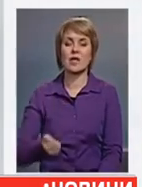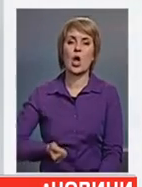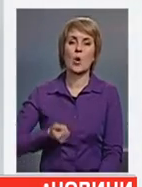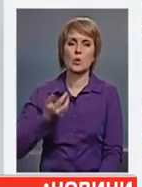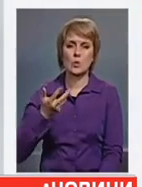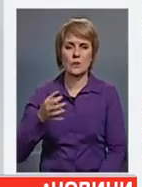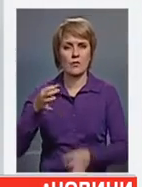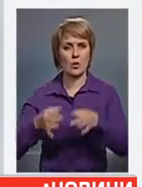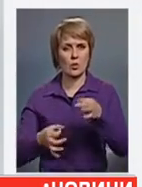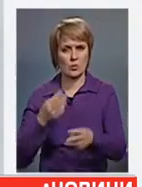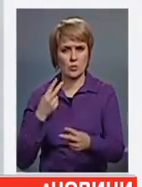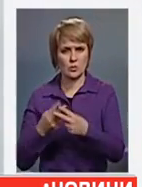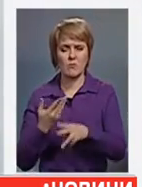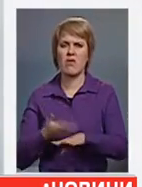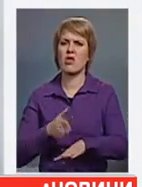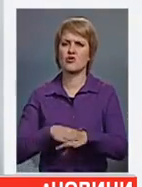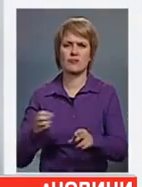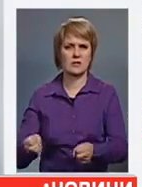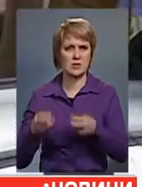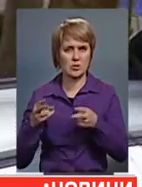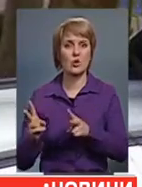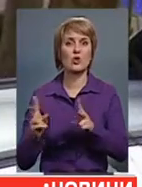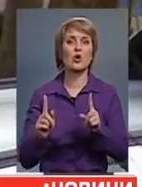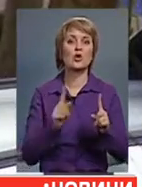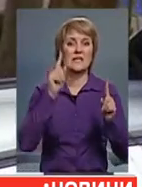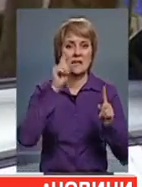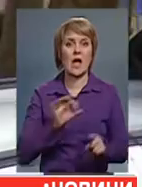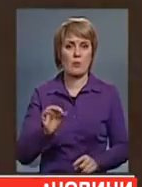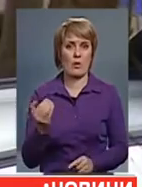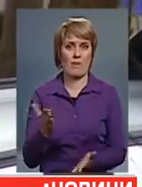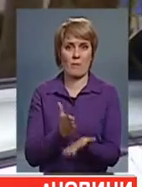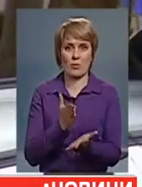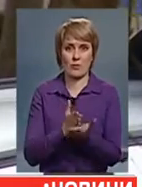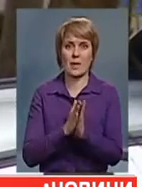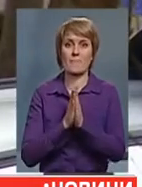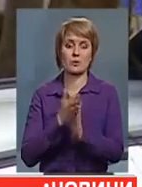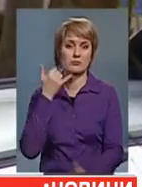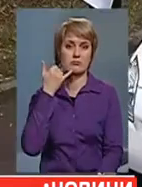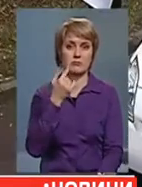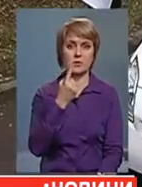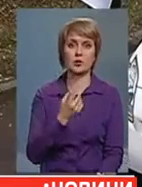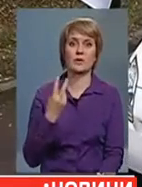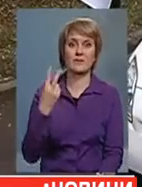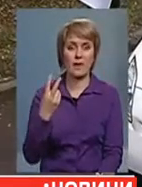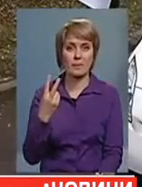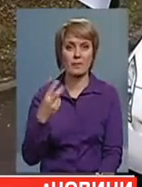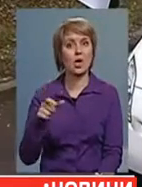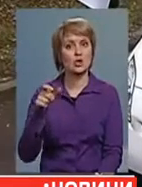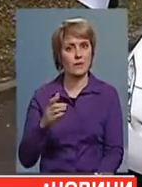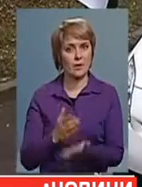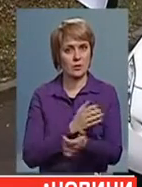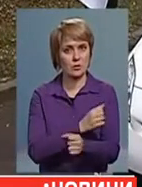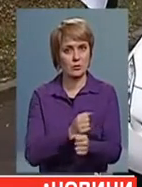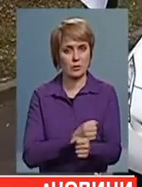неодноразово судимий зокрема й за тяжкі злочини Усі хто щось знає про місце його придбанні просять Телефонувати на 102 і попереджаю чоловіку